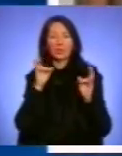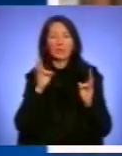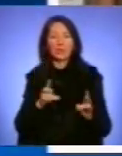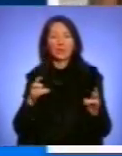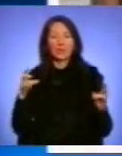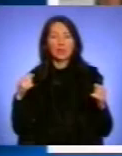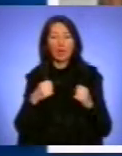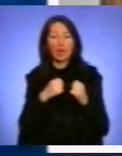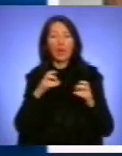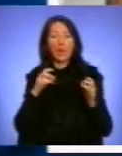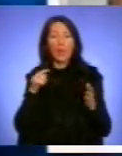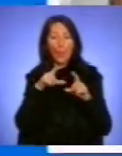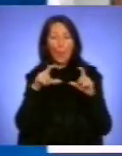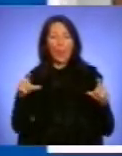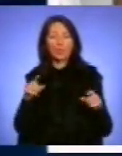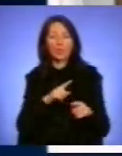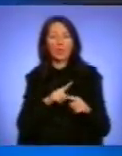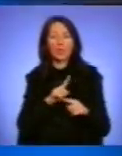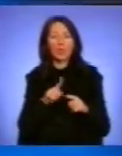допомоги.